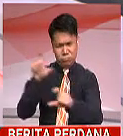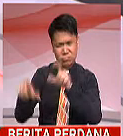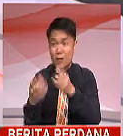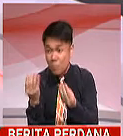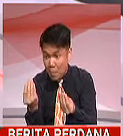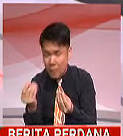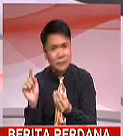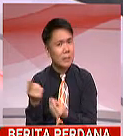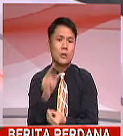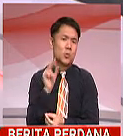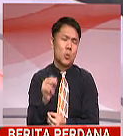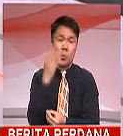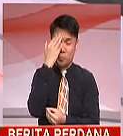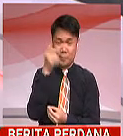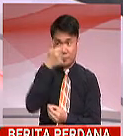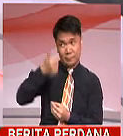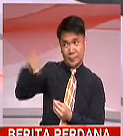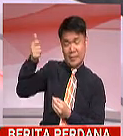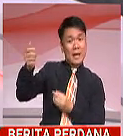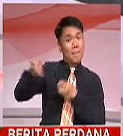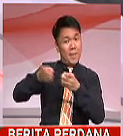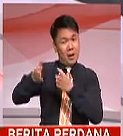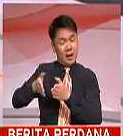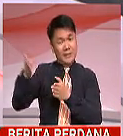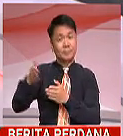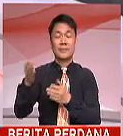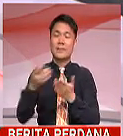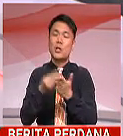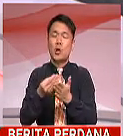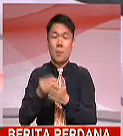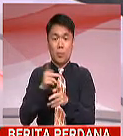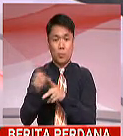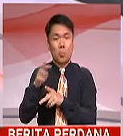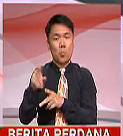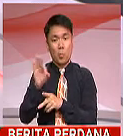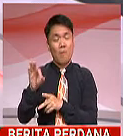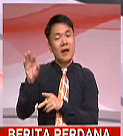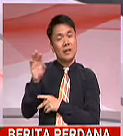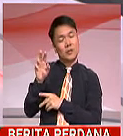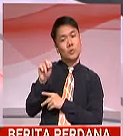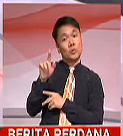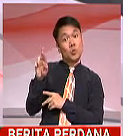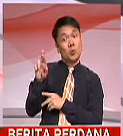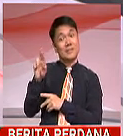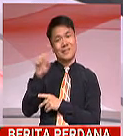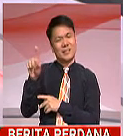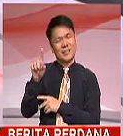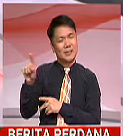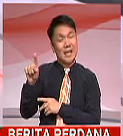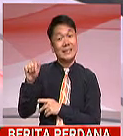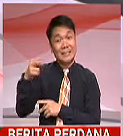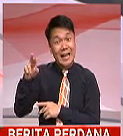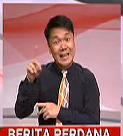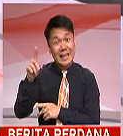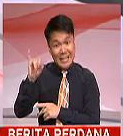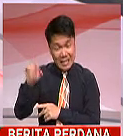sahaja. Ini kerana menurut pengarah eksekutif Majlis Tindakan Ekonomi, Profesor Tan Sri Dr. Nur Azlan Ghazali, ia perlu